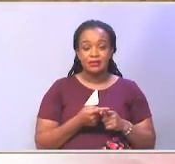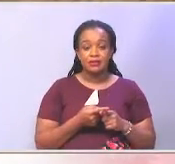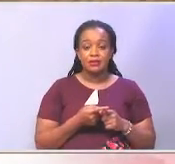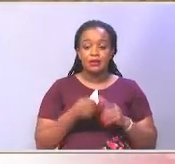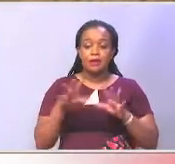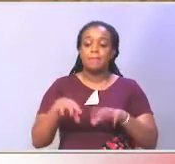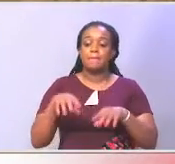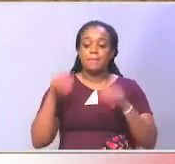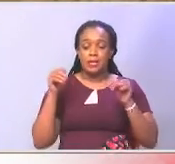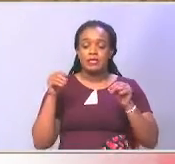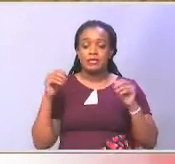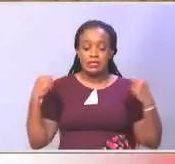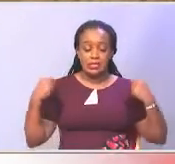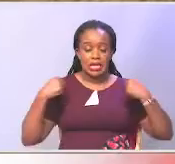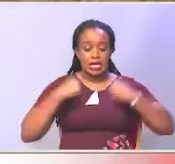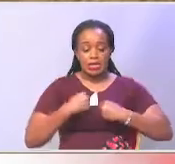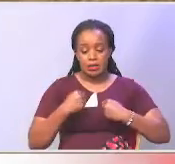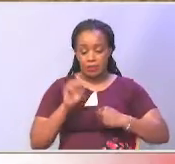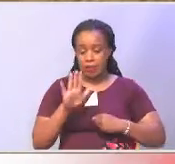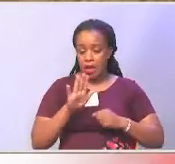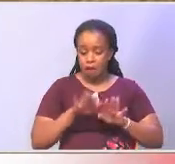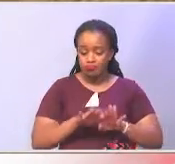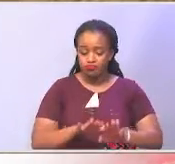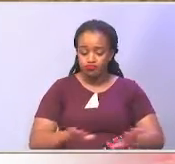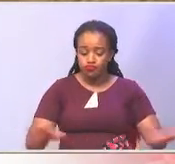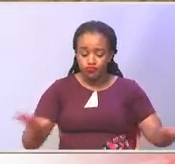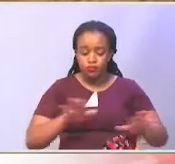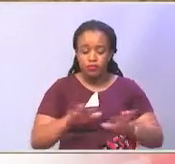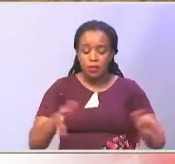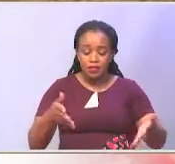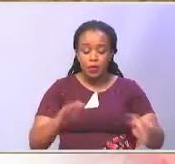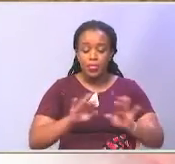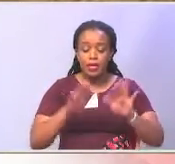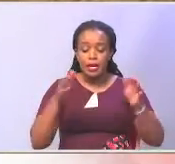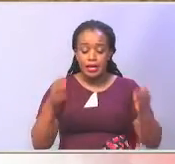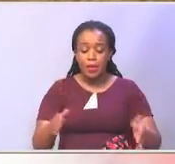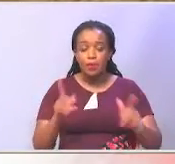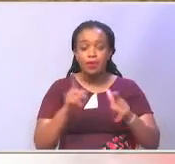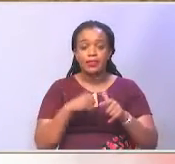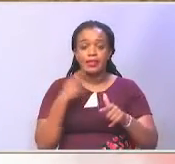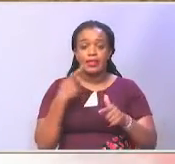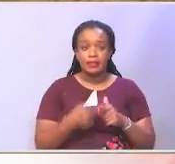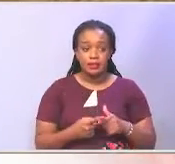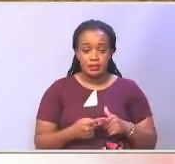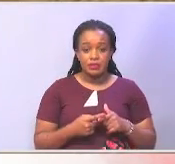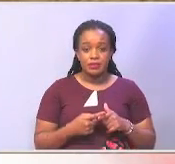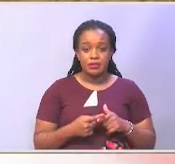jaketi yake, anatandika hapo kwa meza, alafu